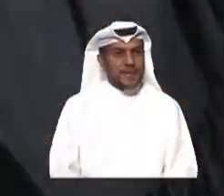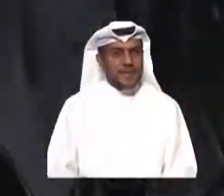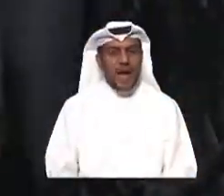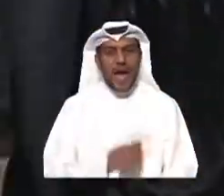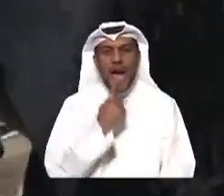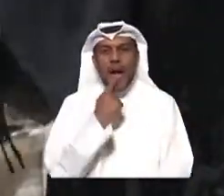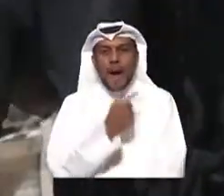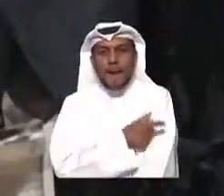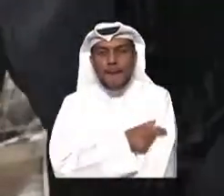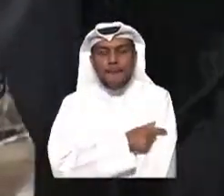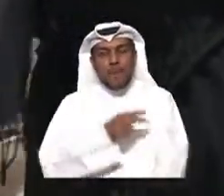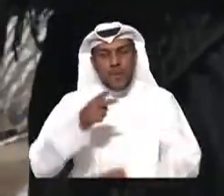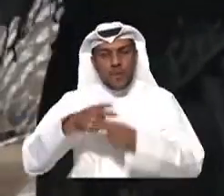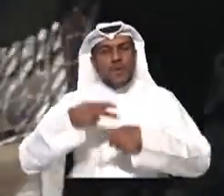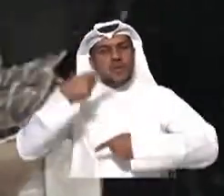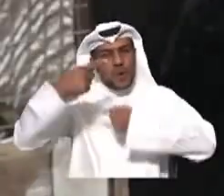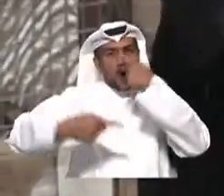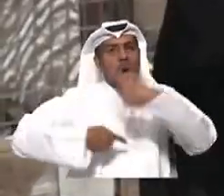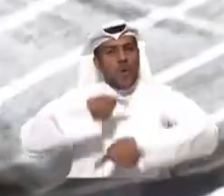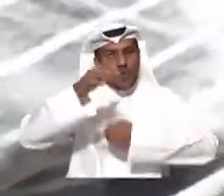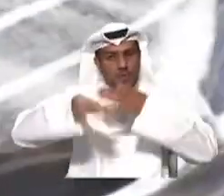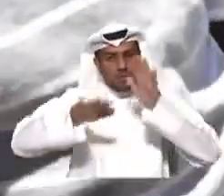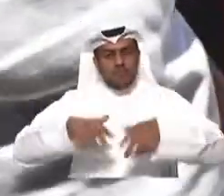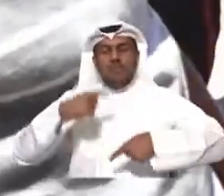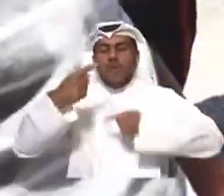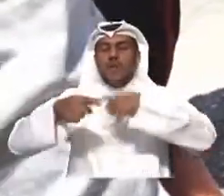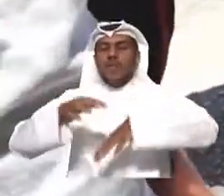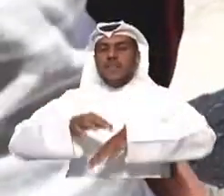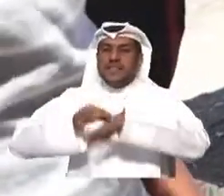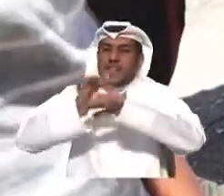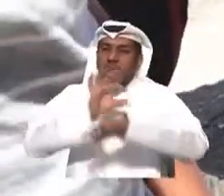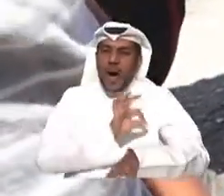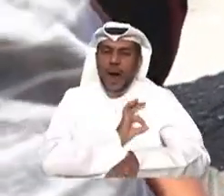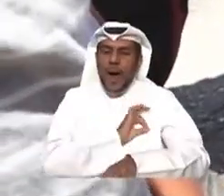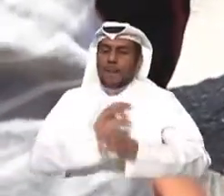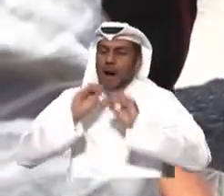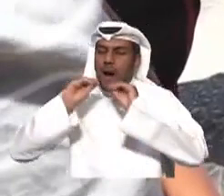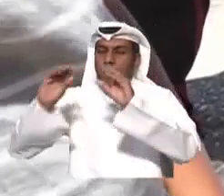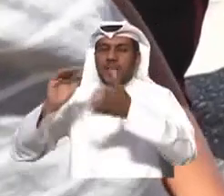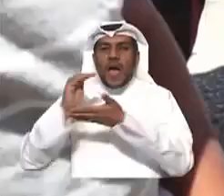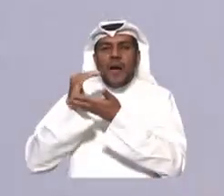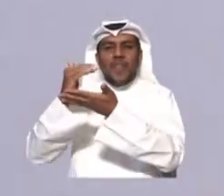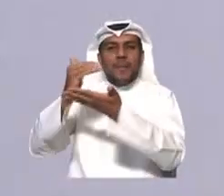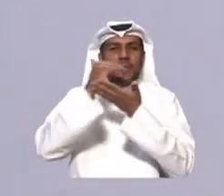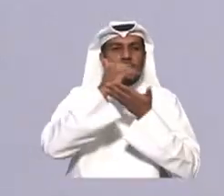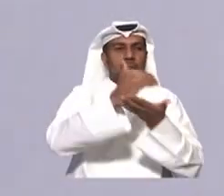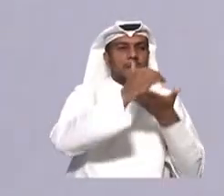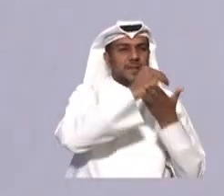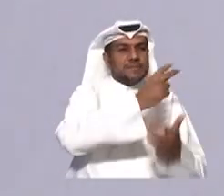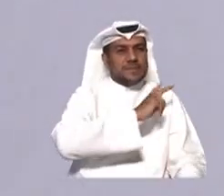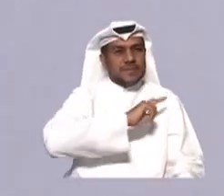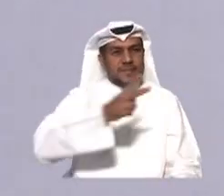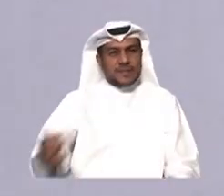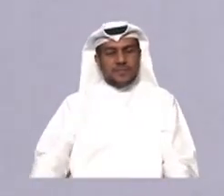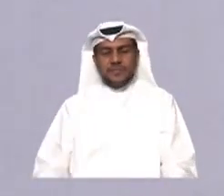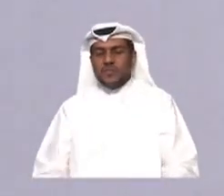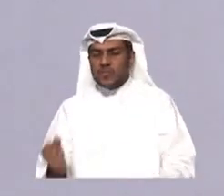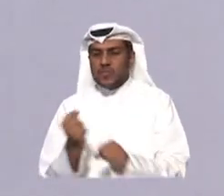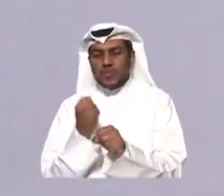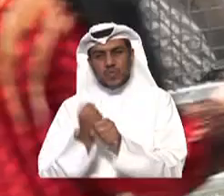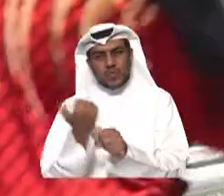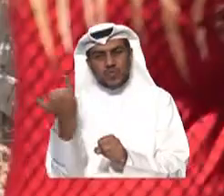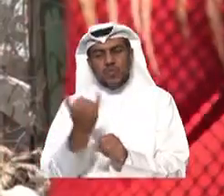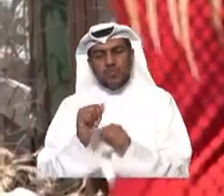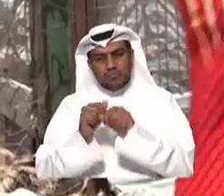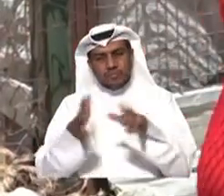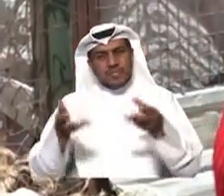الكويتي مستمر في جولته الإنسانية لتقديم خدمات أفضل والوصول إلى أكبر عدد ممكن